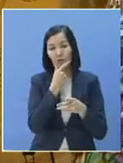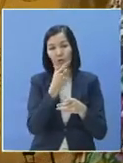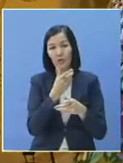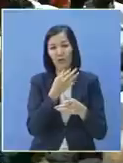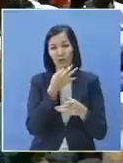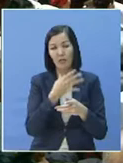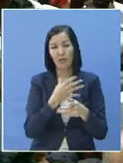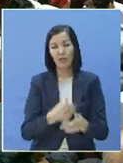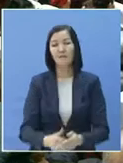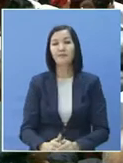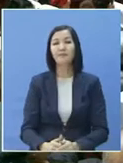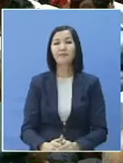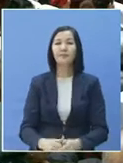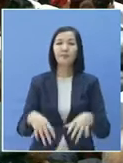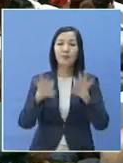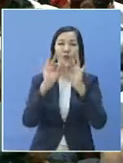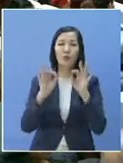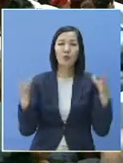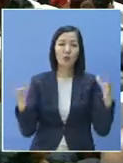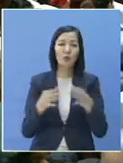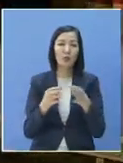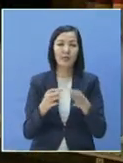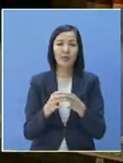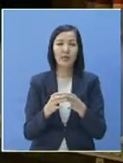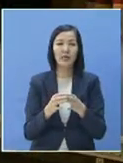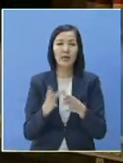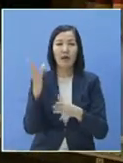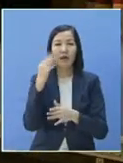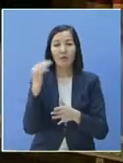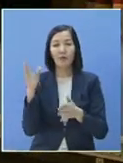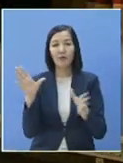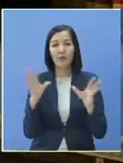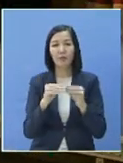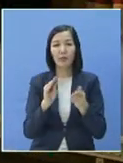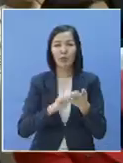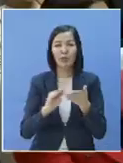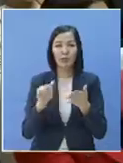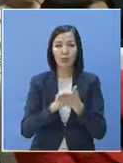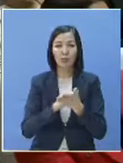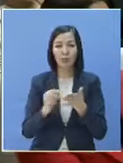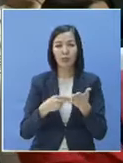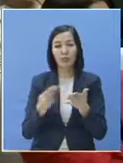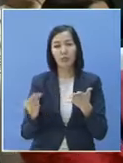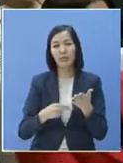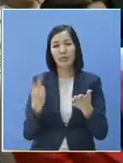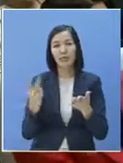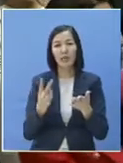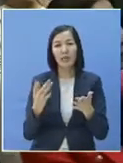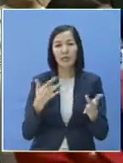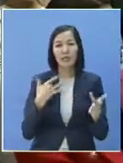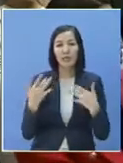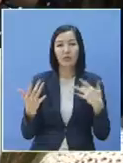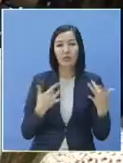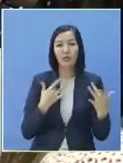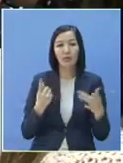шықты. Алда өнер ордасы Мұхтар Әуезов атындағы өнер ордасымен меморандум жасаспақ. Яғни алда қос тарап актерлердің шеберліктерін